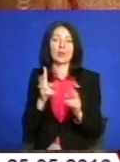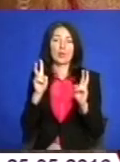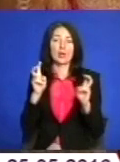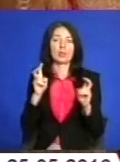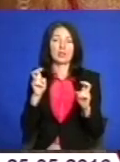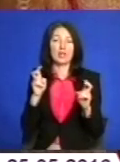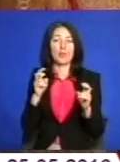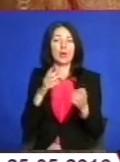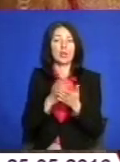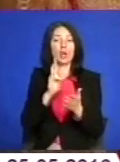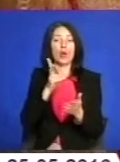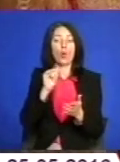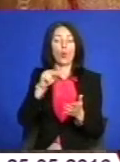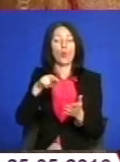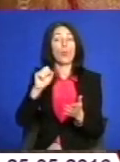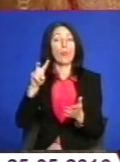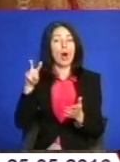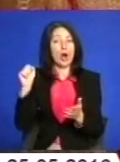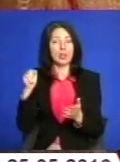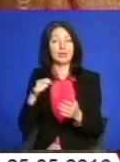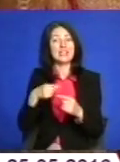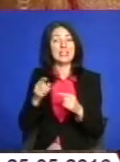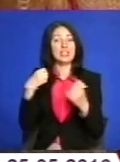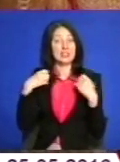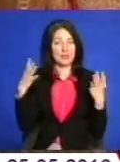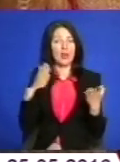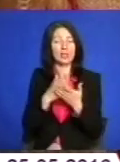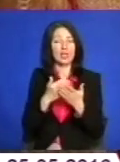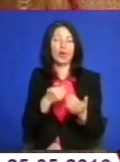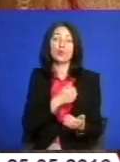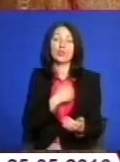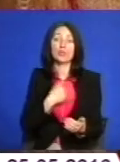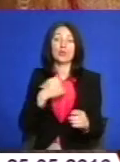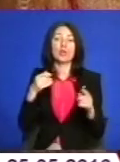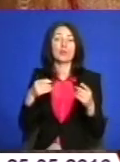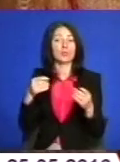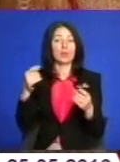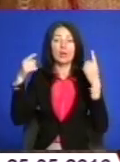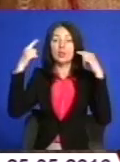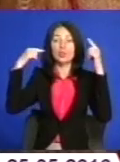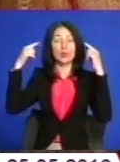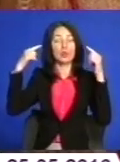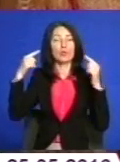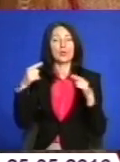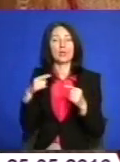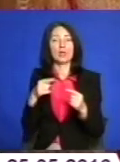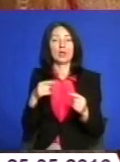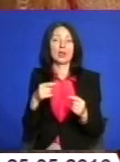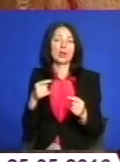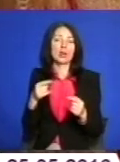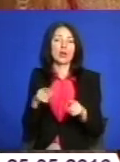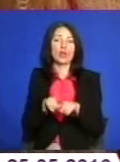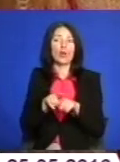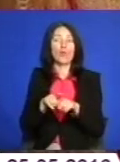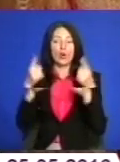свята передують тому, чи хочеться мені, наприклад, створити за якихось легенд, так, там, чи